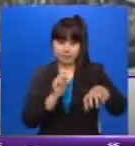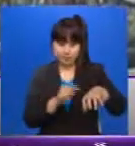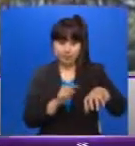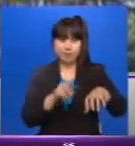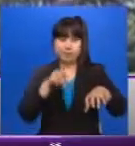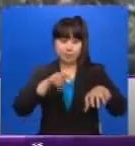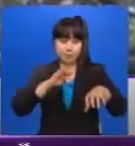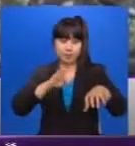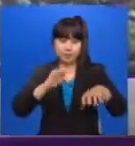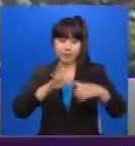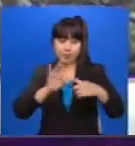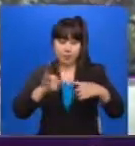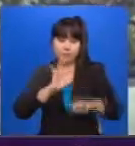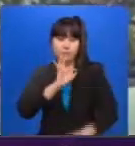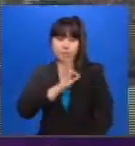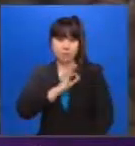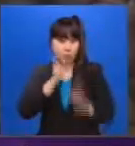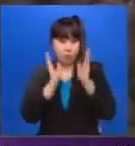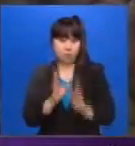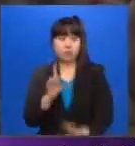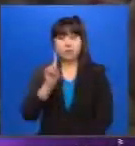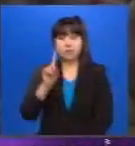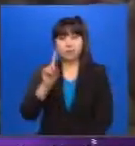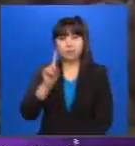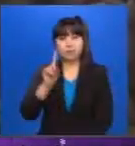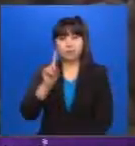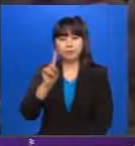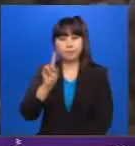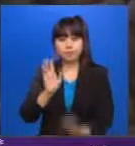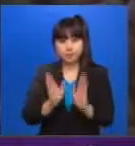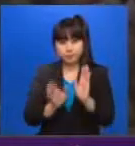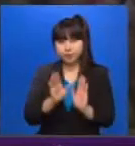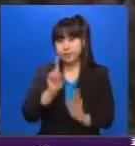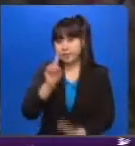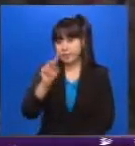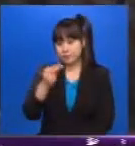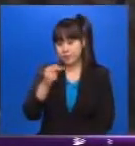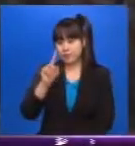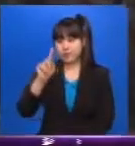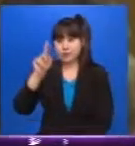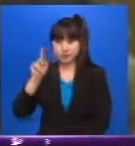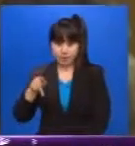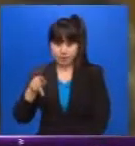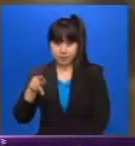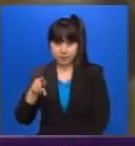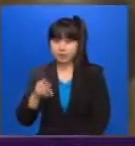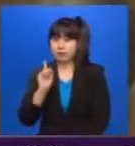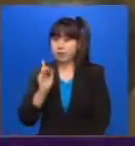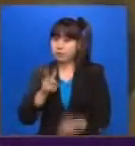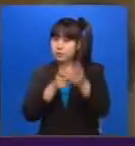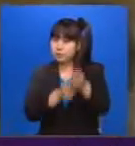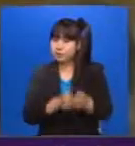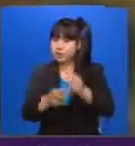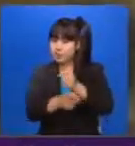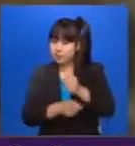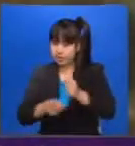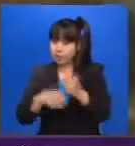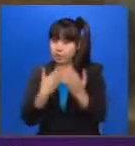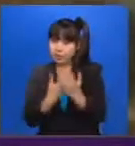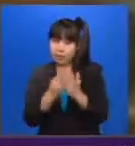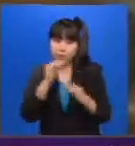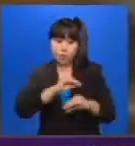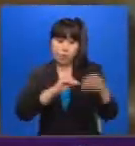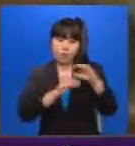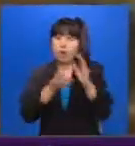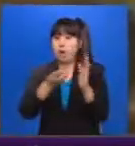พิมายมีสมาชิกกว่า 11ขออภัยค่ะมีสมาชิกกว่า 11,000รายส่วนใหญ่เป็นชาวนาที่ยังไม่ได้เงินใน